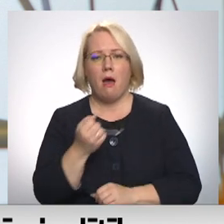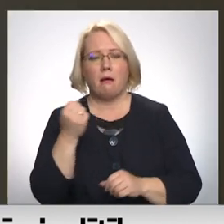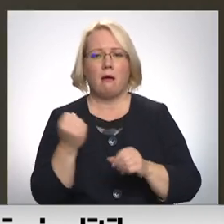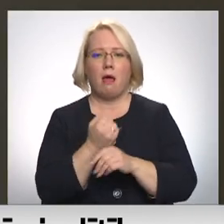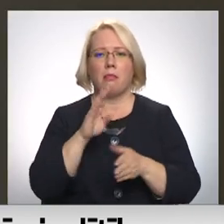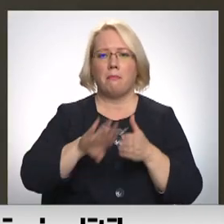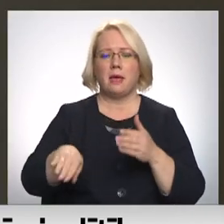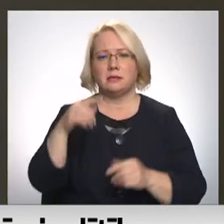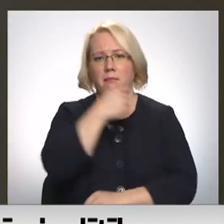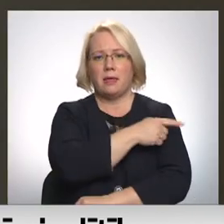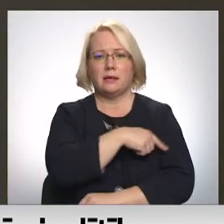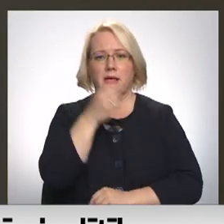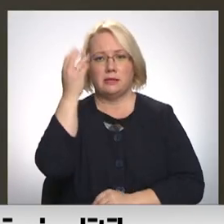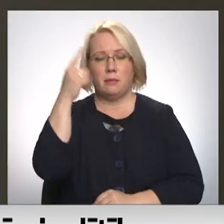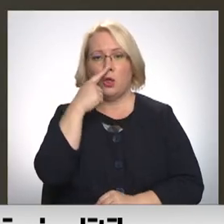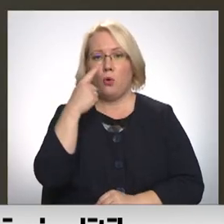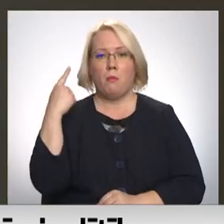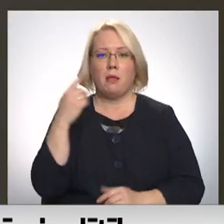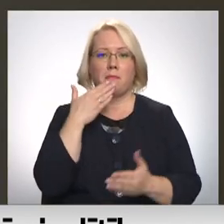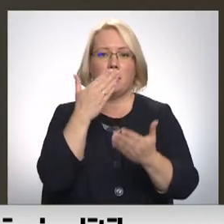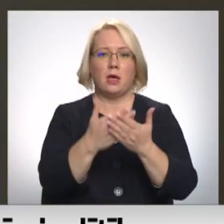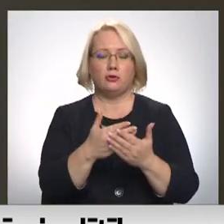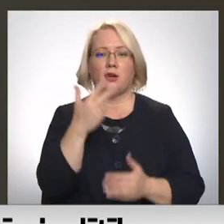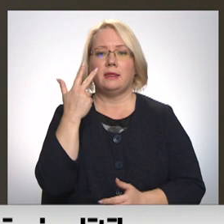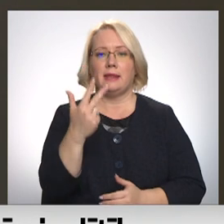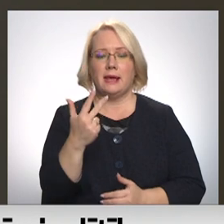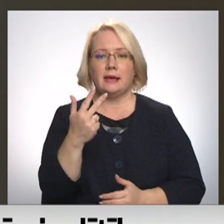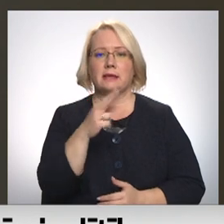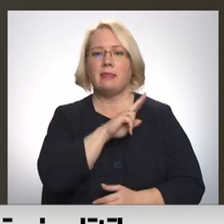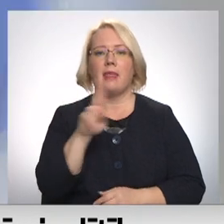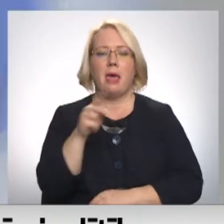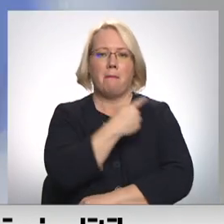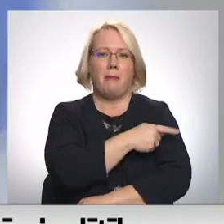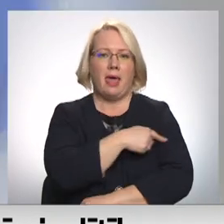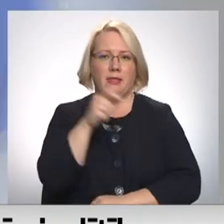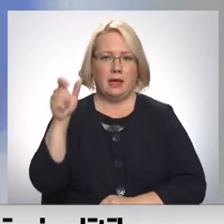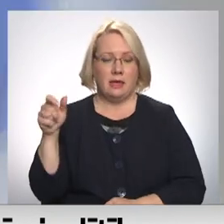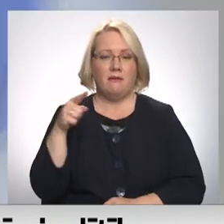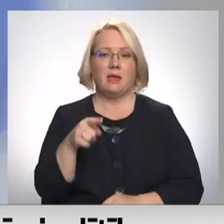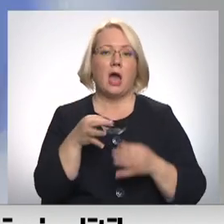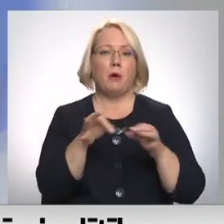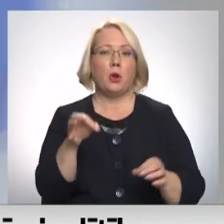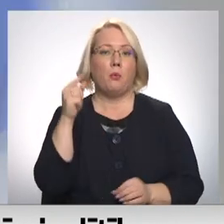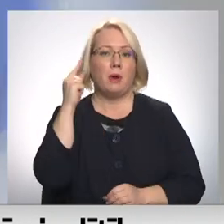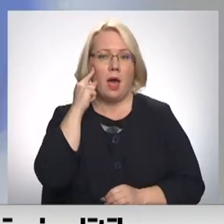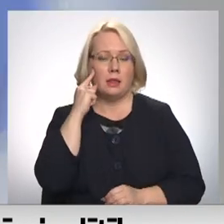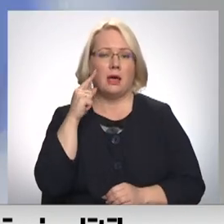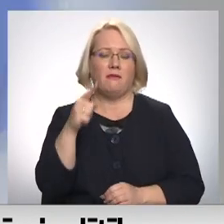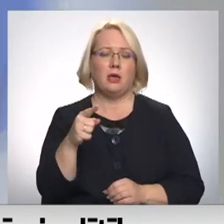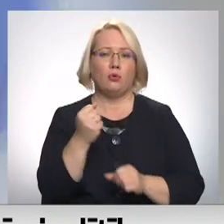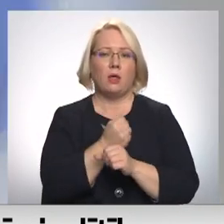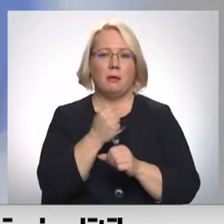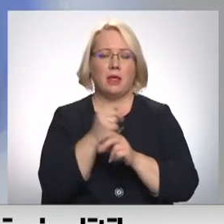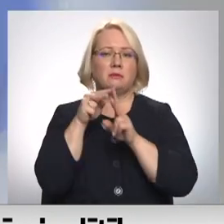medicīniskās izglītības. Piemēram, nu pat esot pieteikušies trīs tā sauktie nemediķi, kurus kā brīvprātīgos nodarbinās